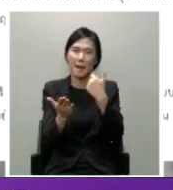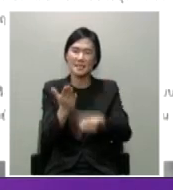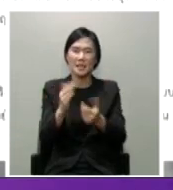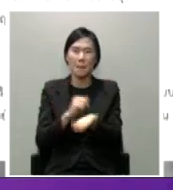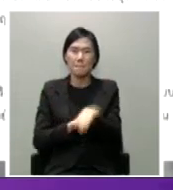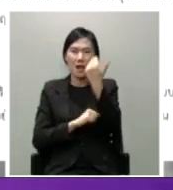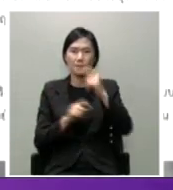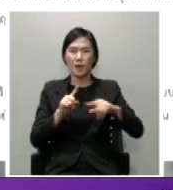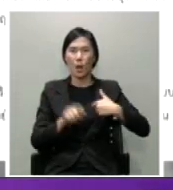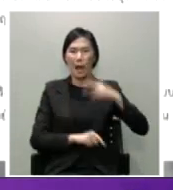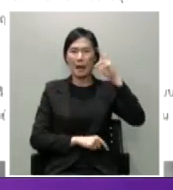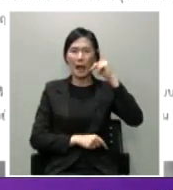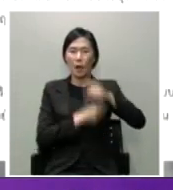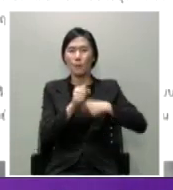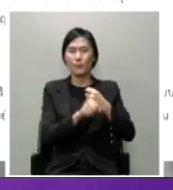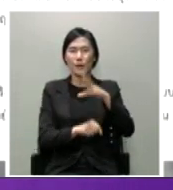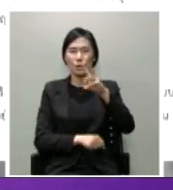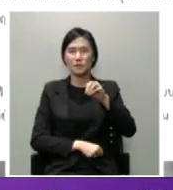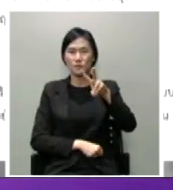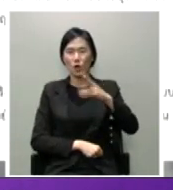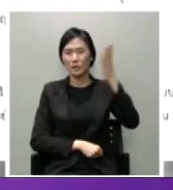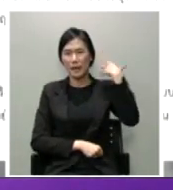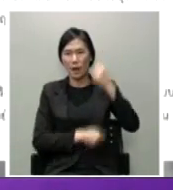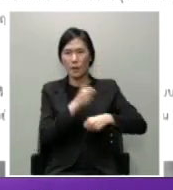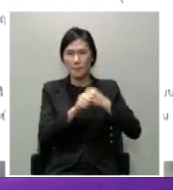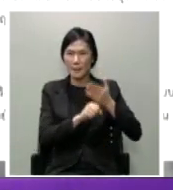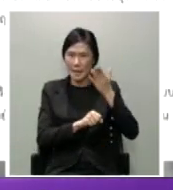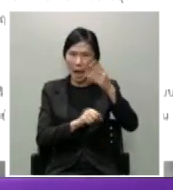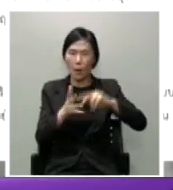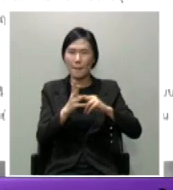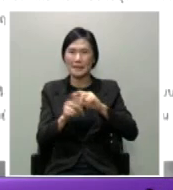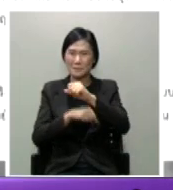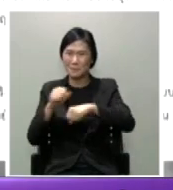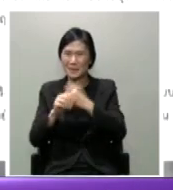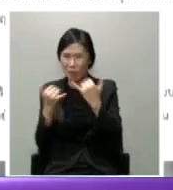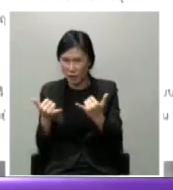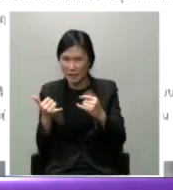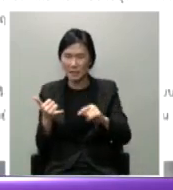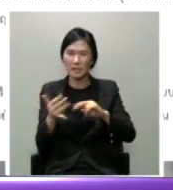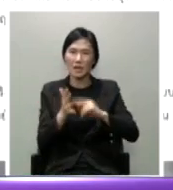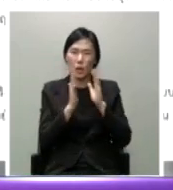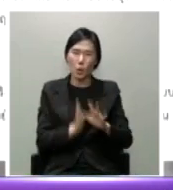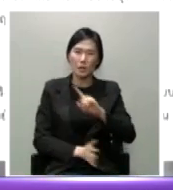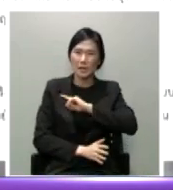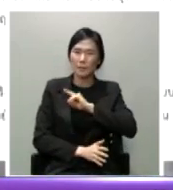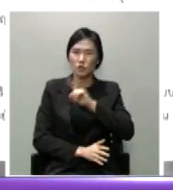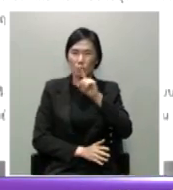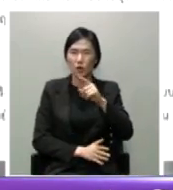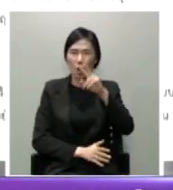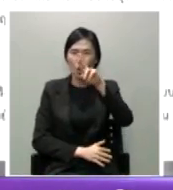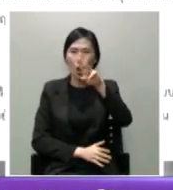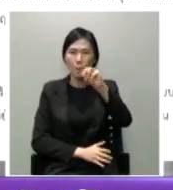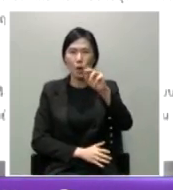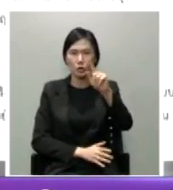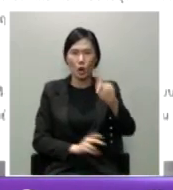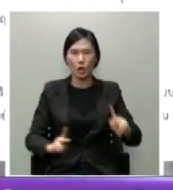ไอ้ตอนเสนอข่าวนี้ปี62ปีหน้าคือปีนี้แล้วคนที่ออกมาแถลงนี้คือรัฐมนตรีว่าการ